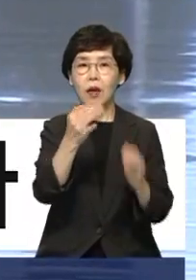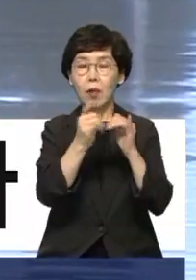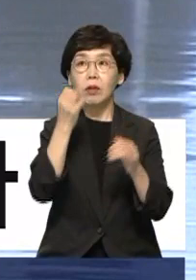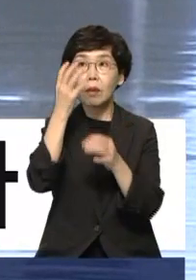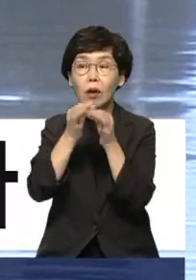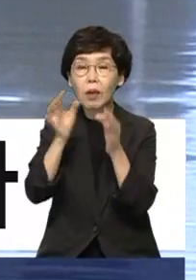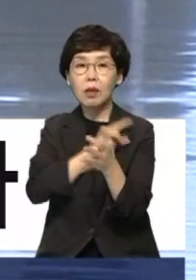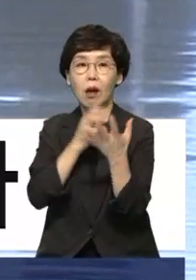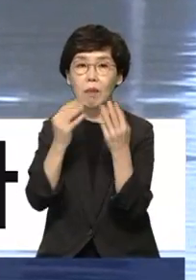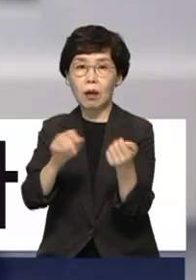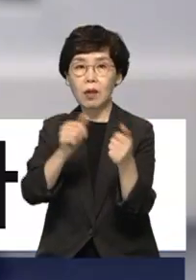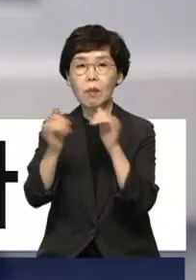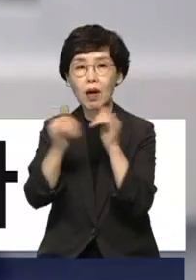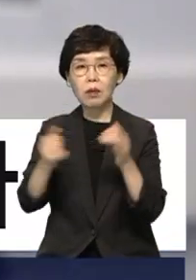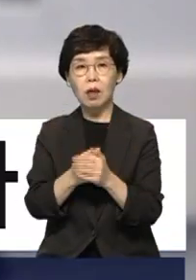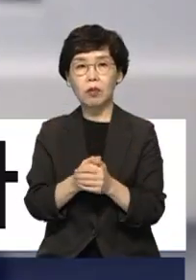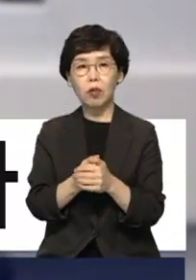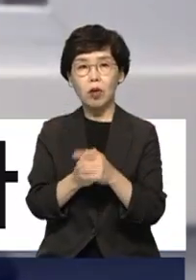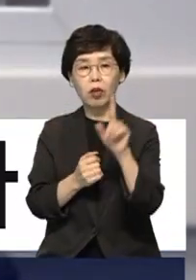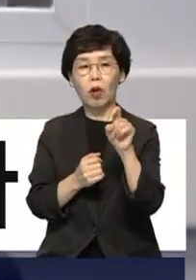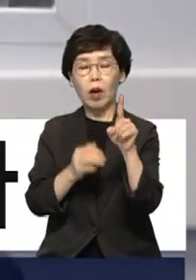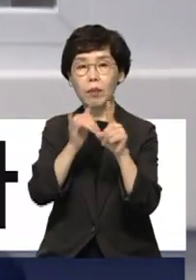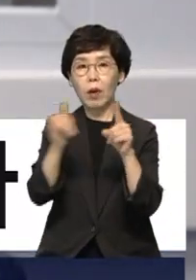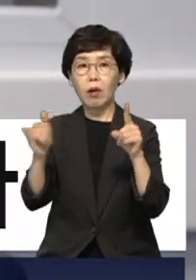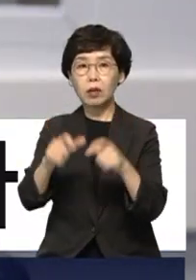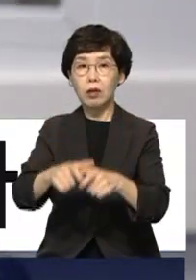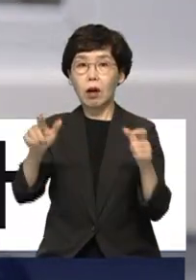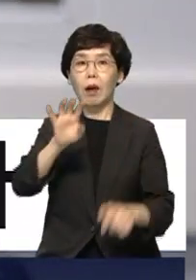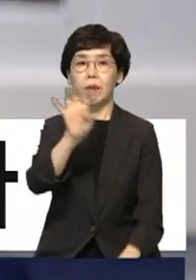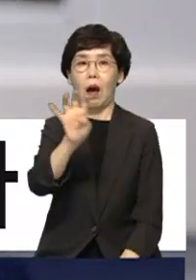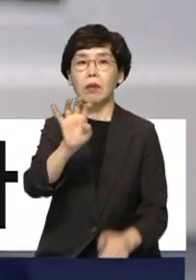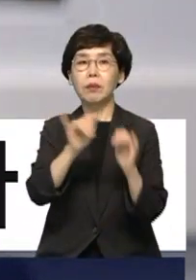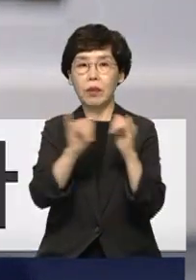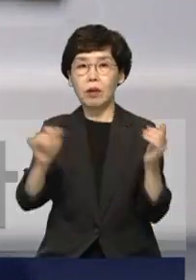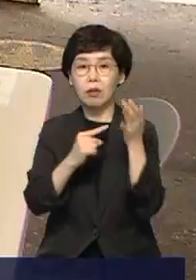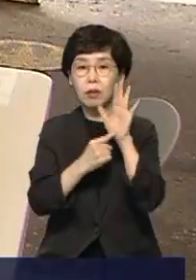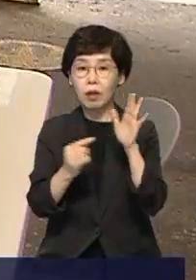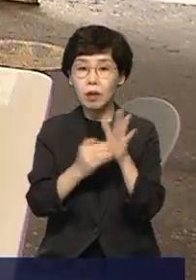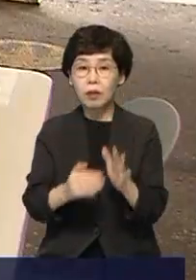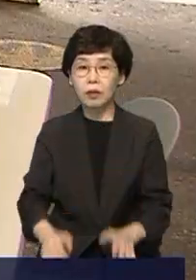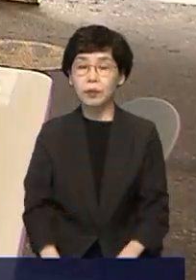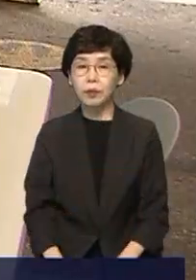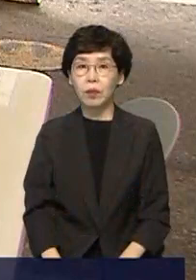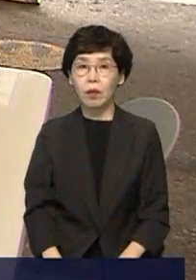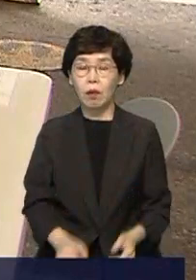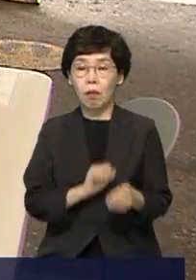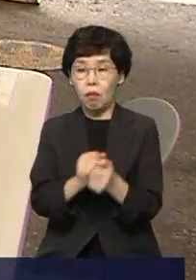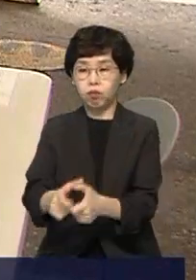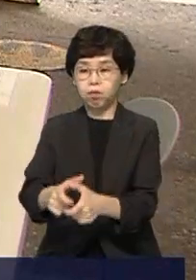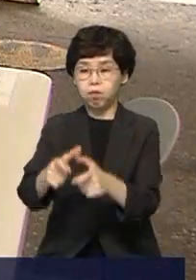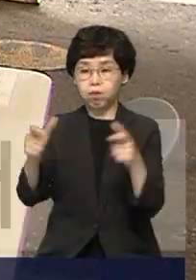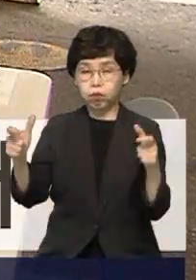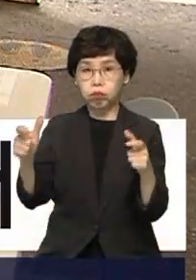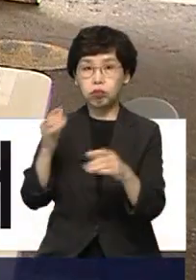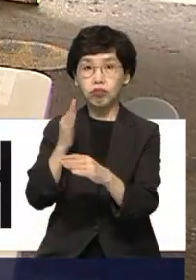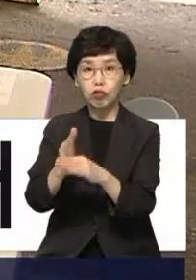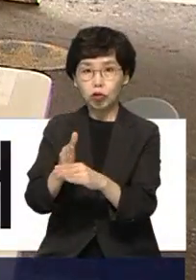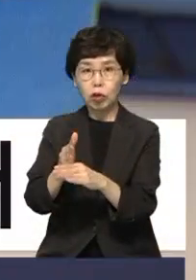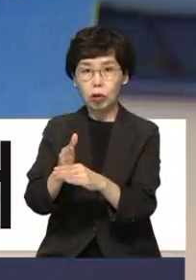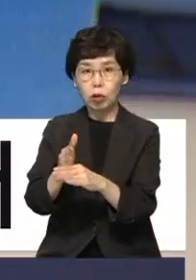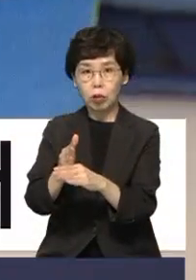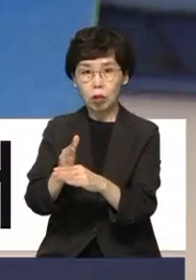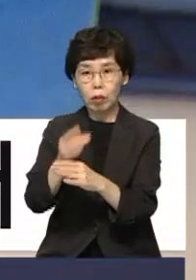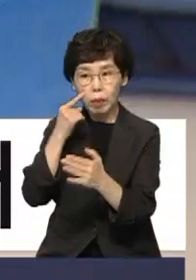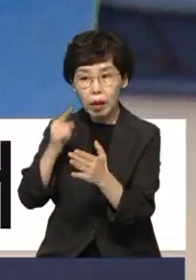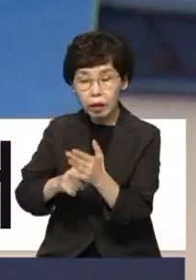많았고 사망자도 전날보다 11명 늘어난 40명으로 집계됐습니다. 확산세를 주도하고 있는 BA.5 변이의